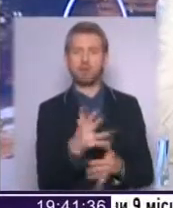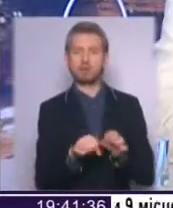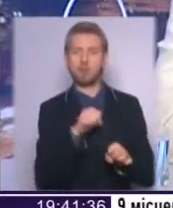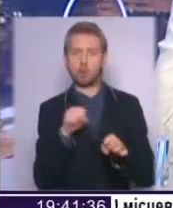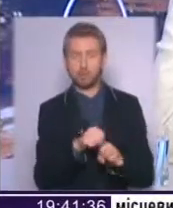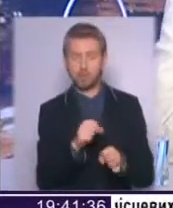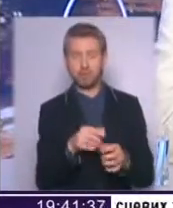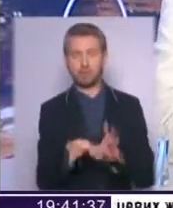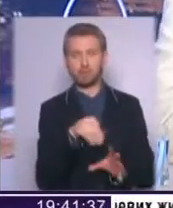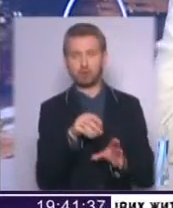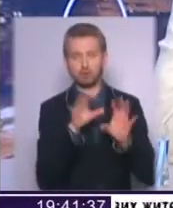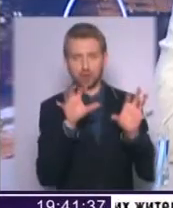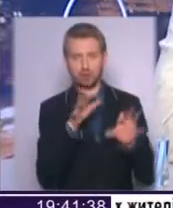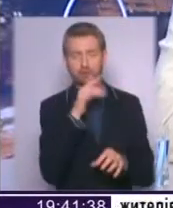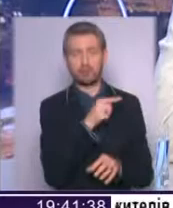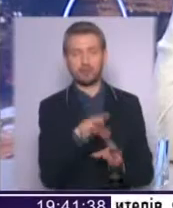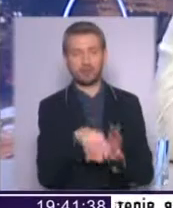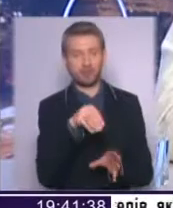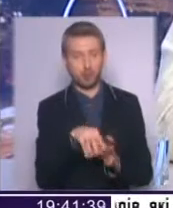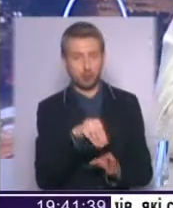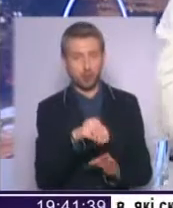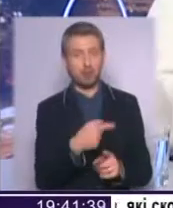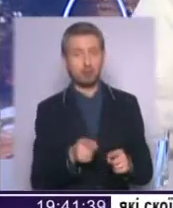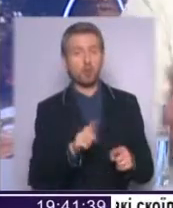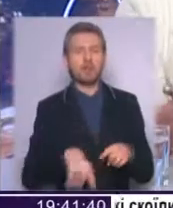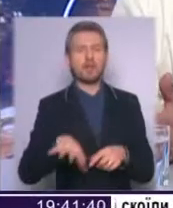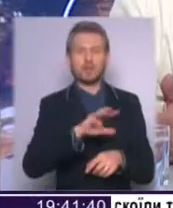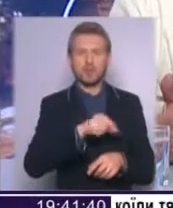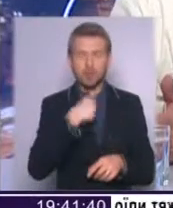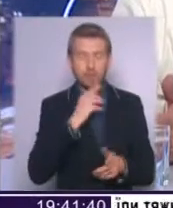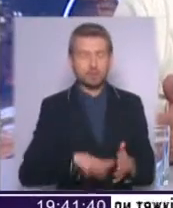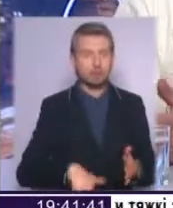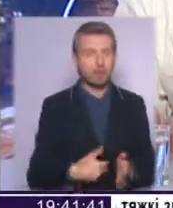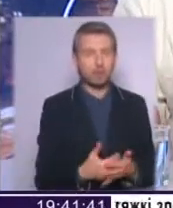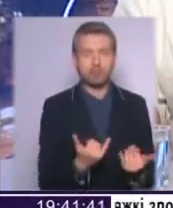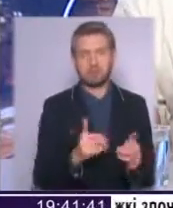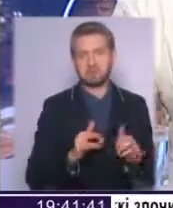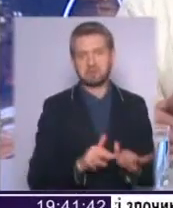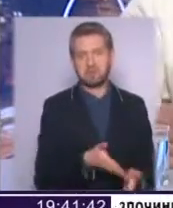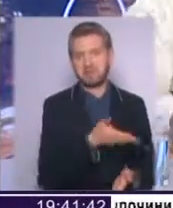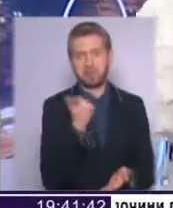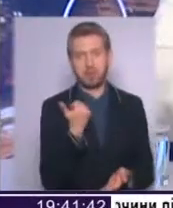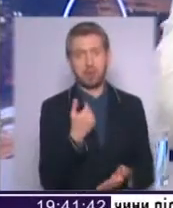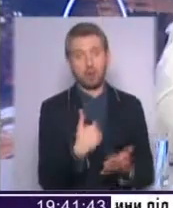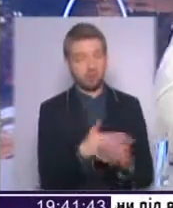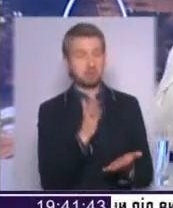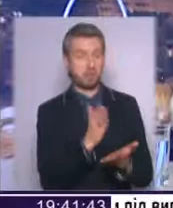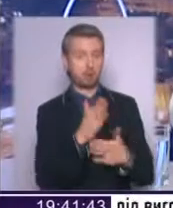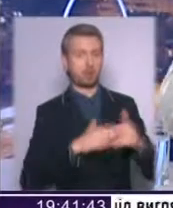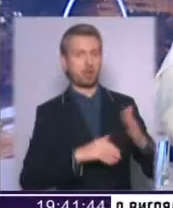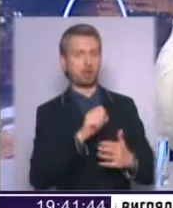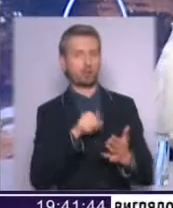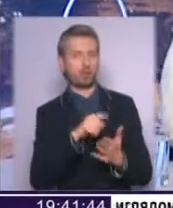відповідно виборчого законодавства під час виборів. Про це все говорили, дотепер справи не доведені до кінця. Mm-hmm. От і маєте кадрові питання. Припустимо,